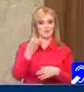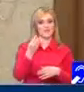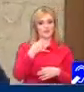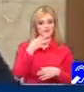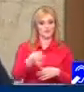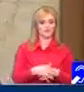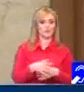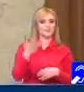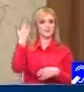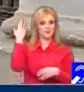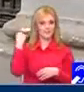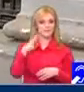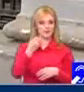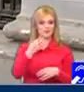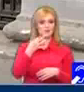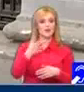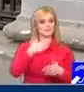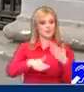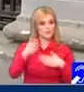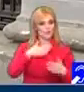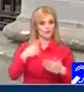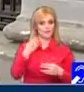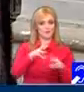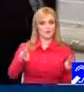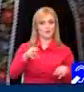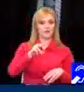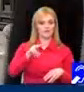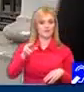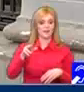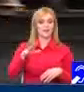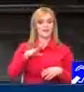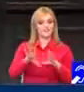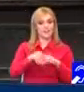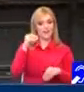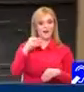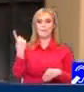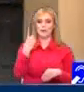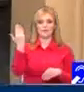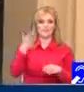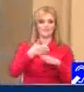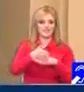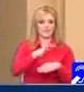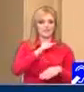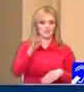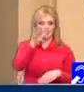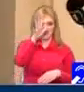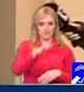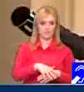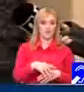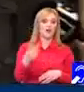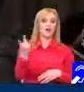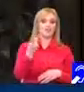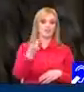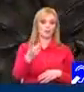mai declarat și anterior că s-ar bucura dacă premierul României ar alege să facă prima sa vizită oficială la Chișinău. Cei doi șefi de